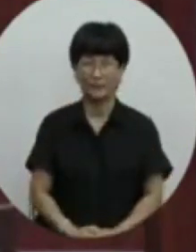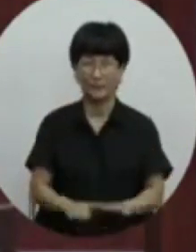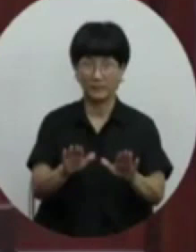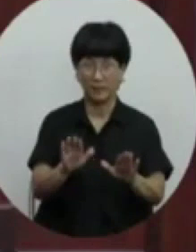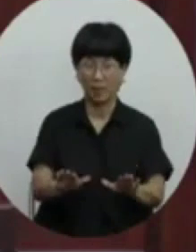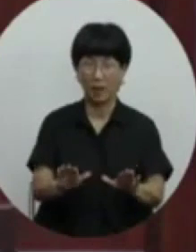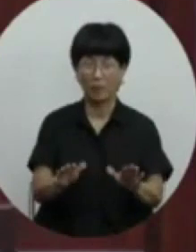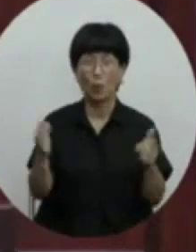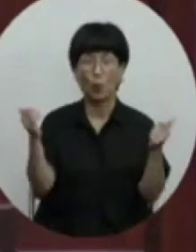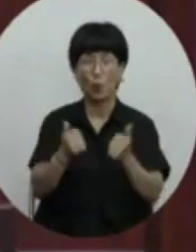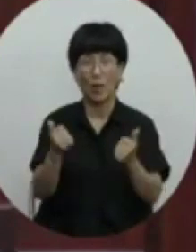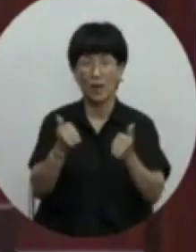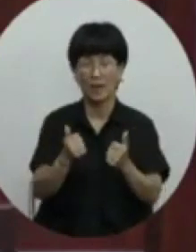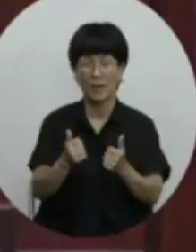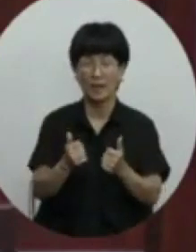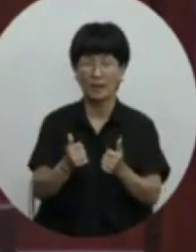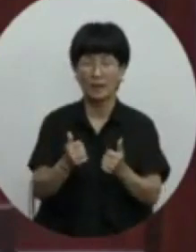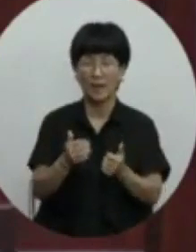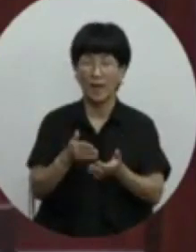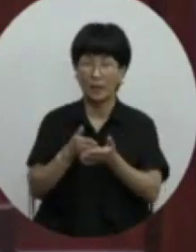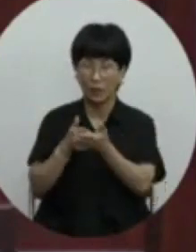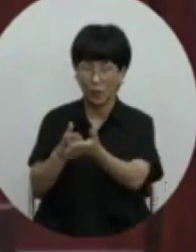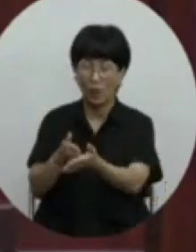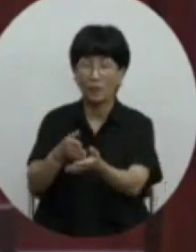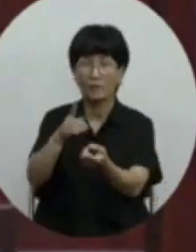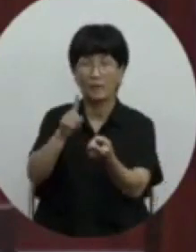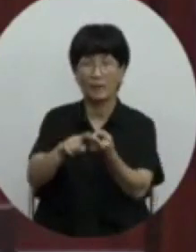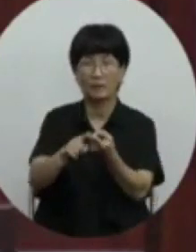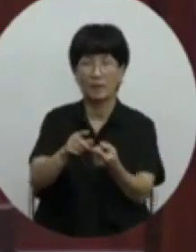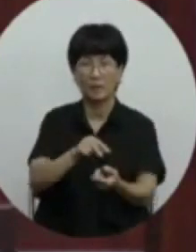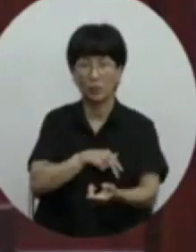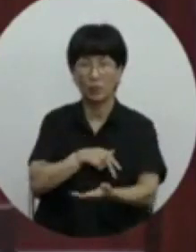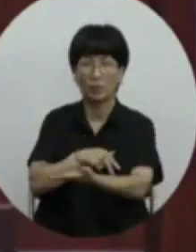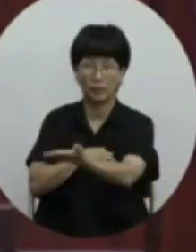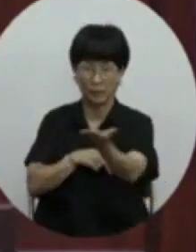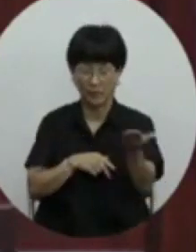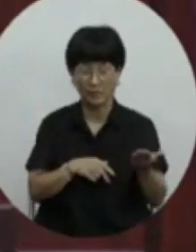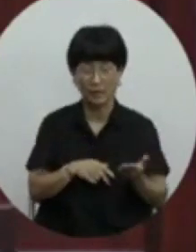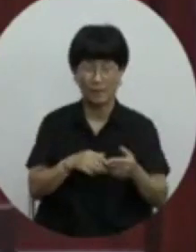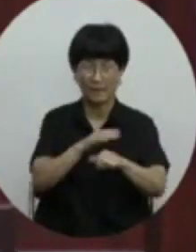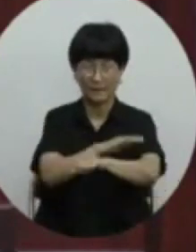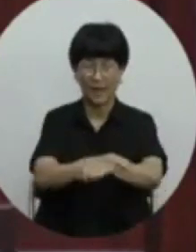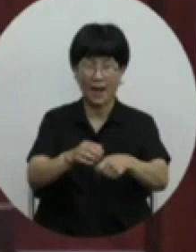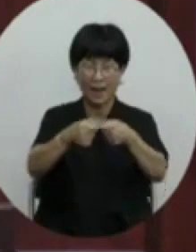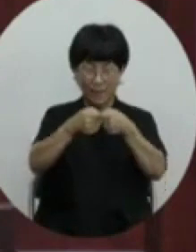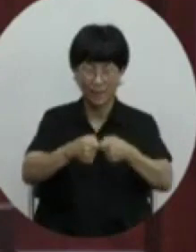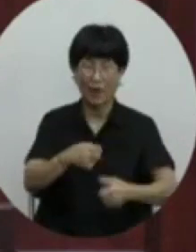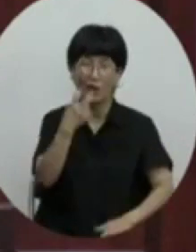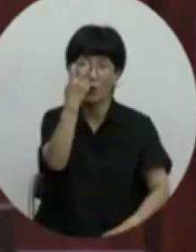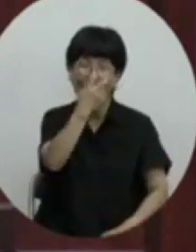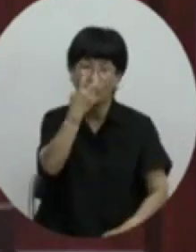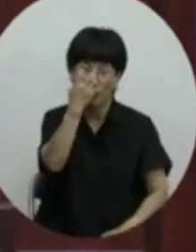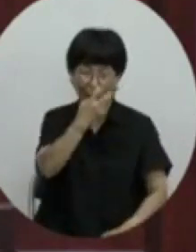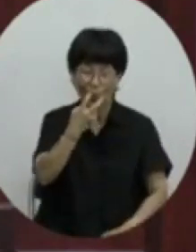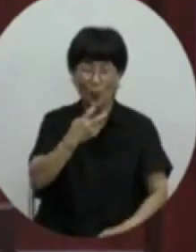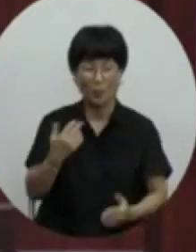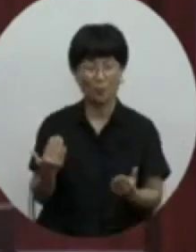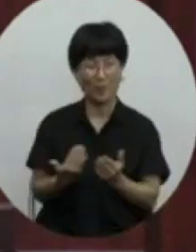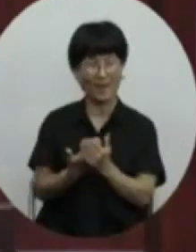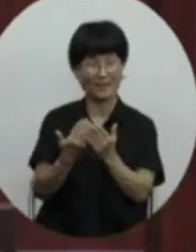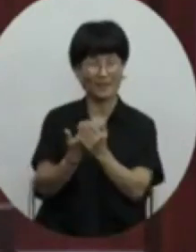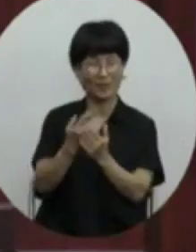이번 임시회에 제출된 안건에 대하여 의원님들께서 면밀히 검토하시고